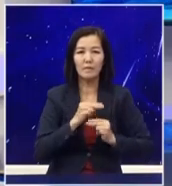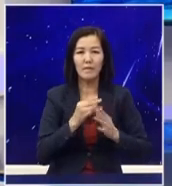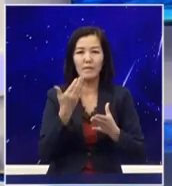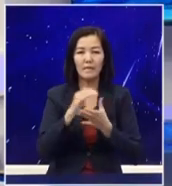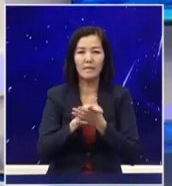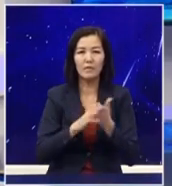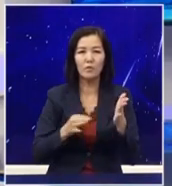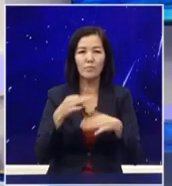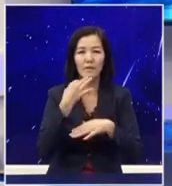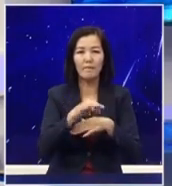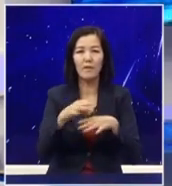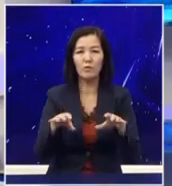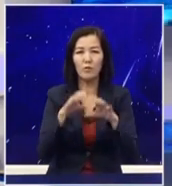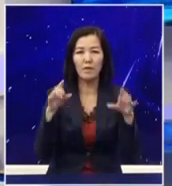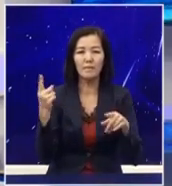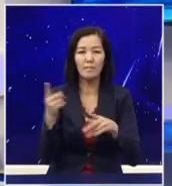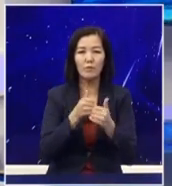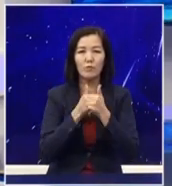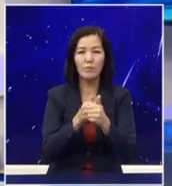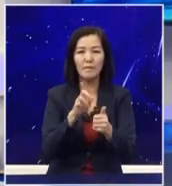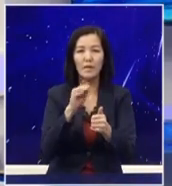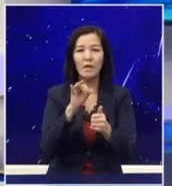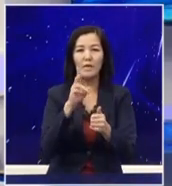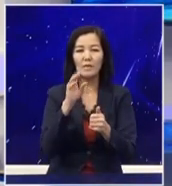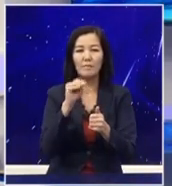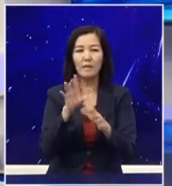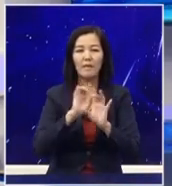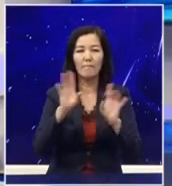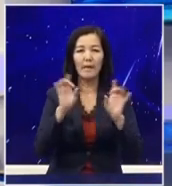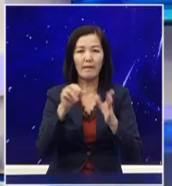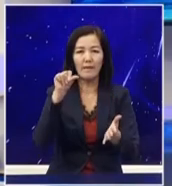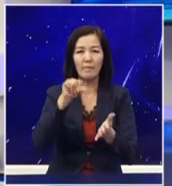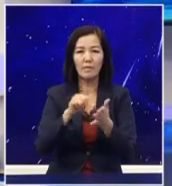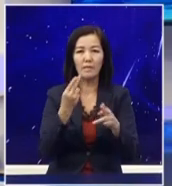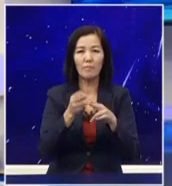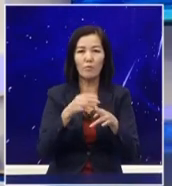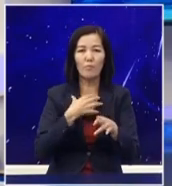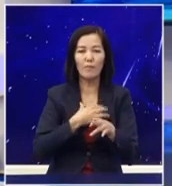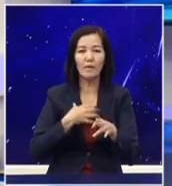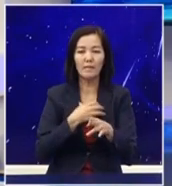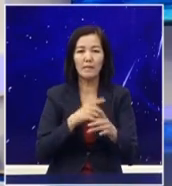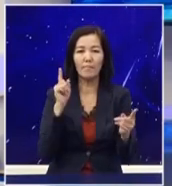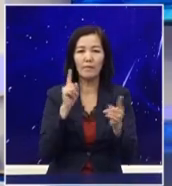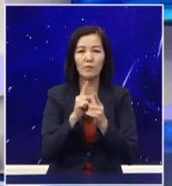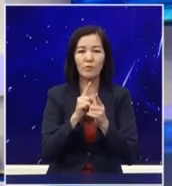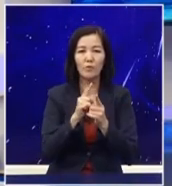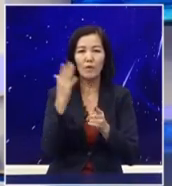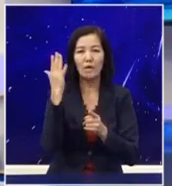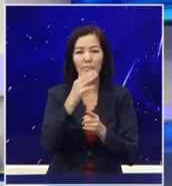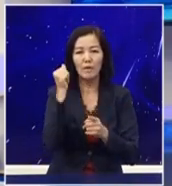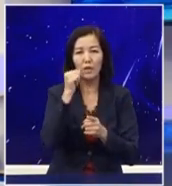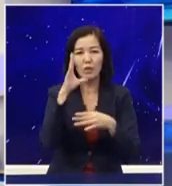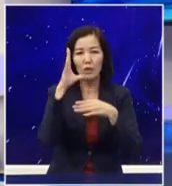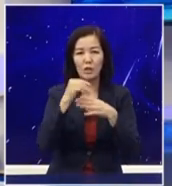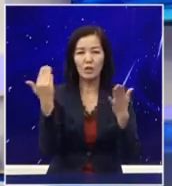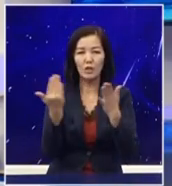жұмыстарды таныстырды. Облыстық филиал төрағасының бірінші орынбасары Жанболат Жүргенбаев баяндама жасады. Бұл маңызды басқосу туралы